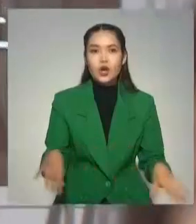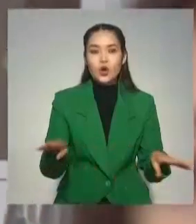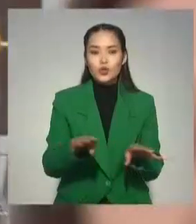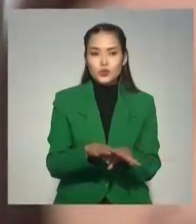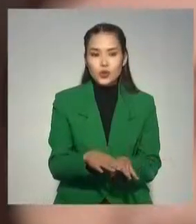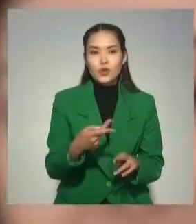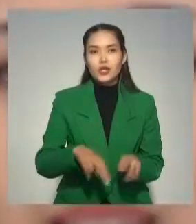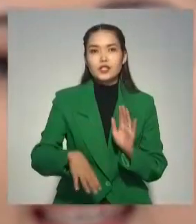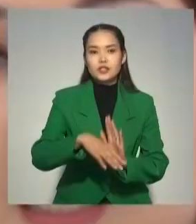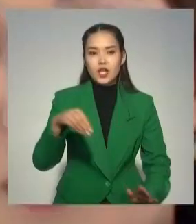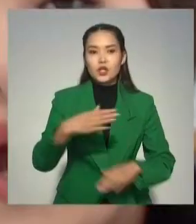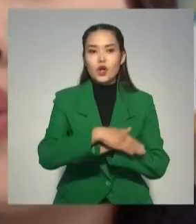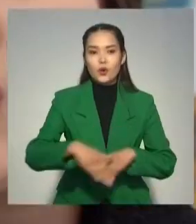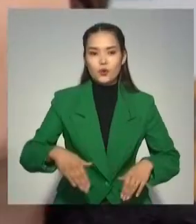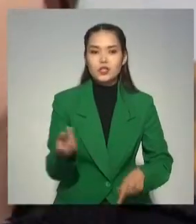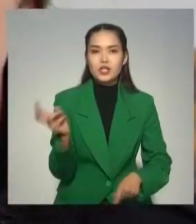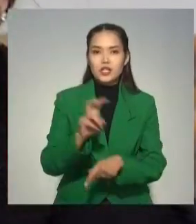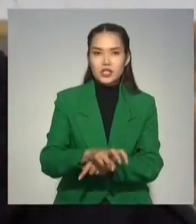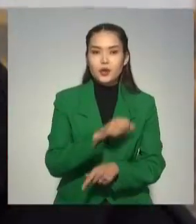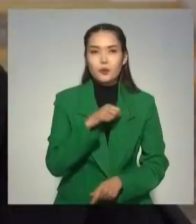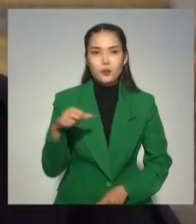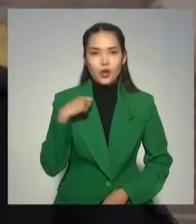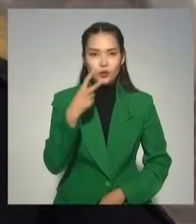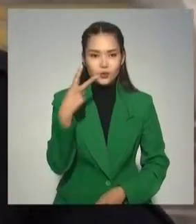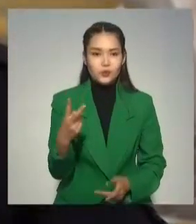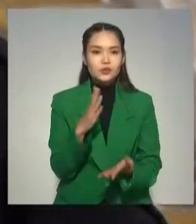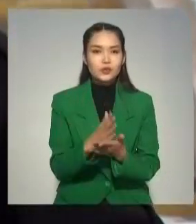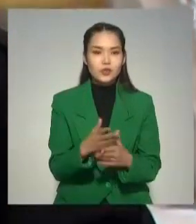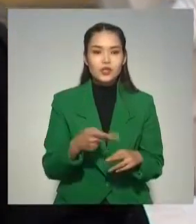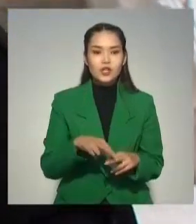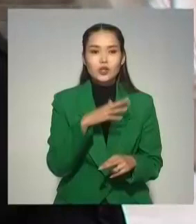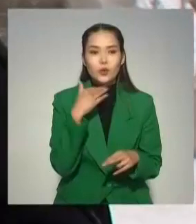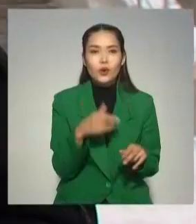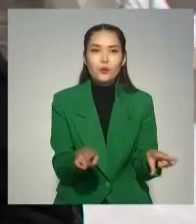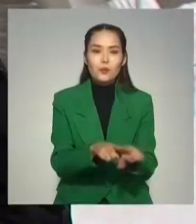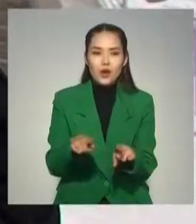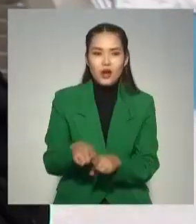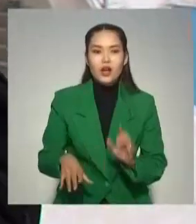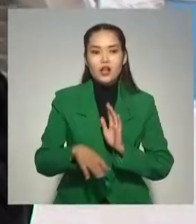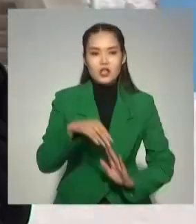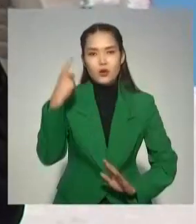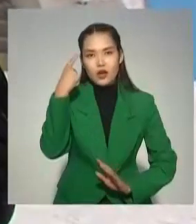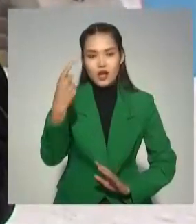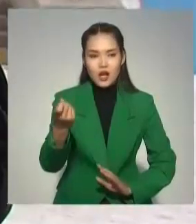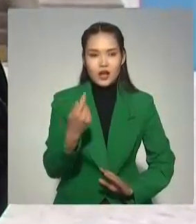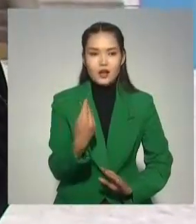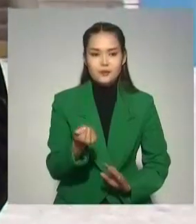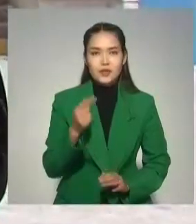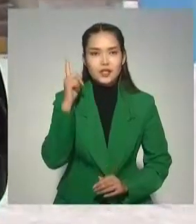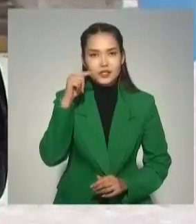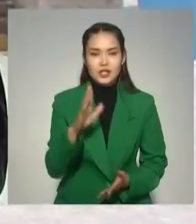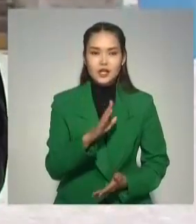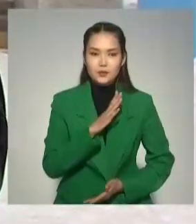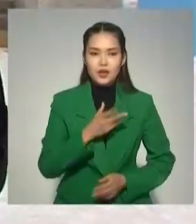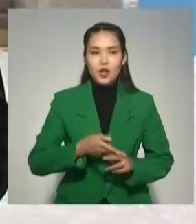көрсетілген сайлау учаскесіне келдім. Өздеріңіз көріп отырғандай, мектептің сыртында сайлау туралы хабарландырулар ілінген.